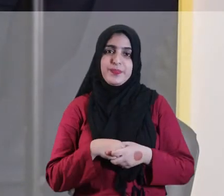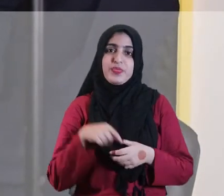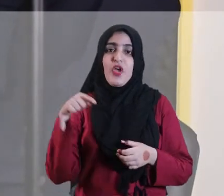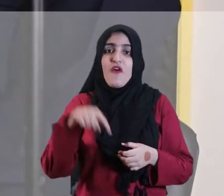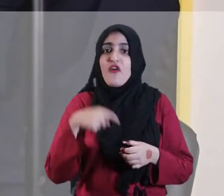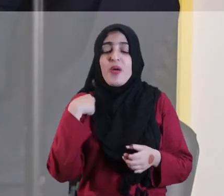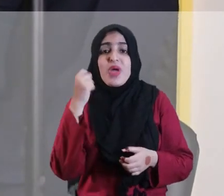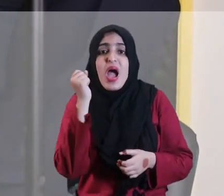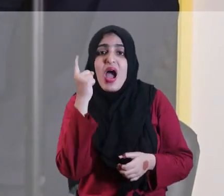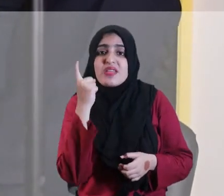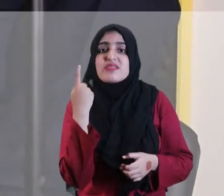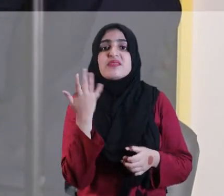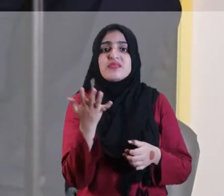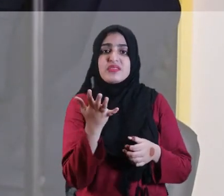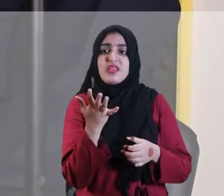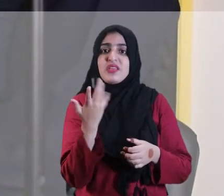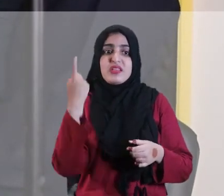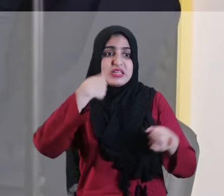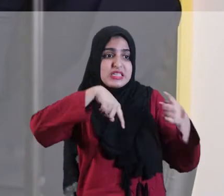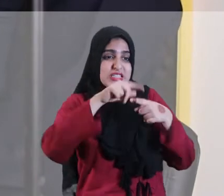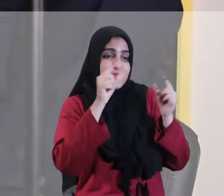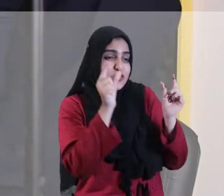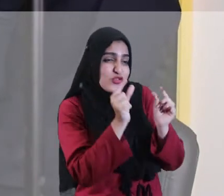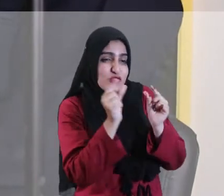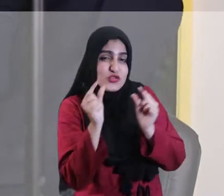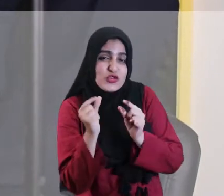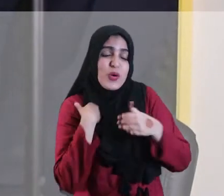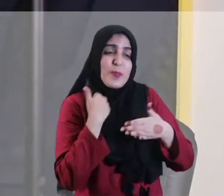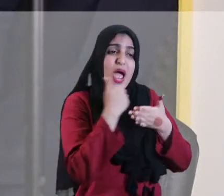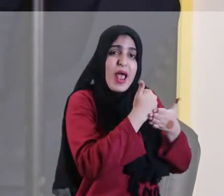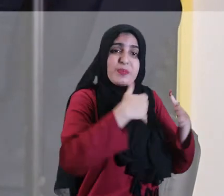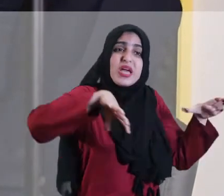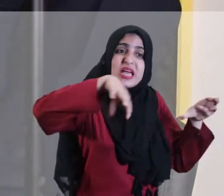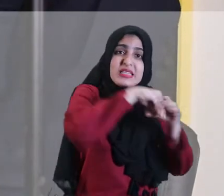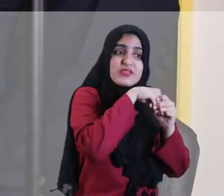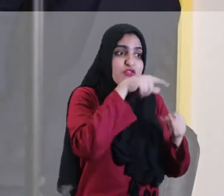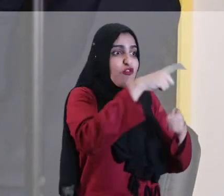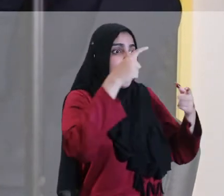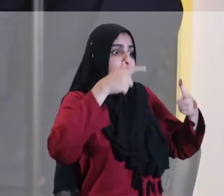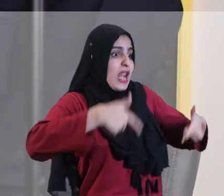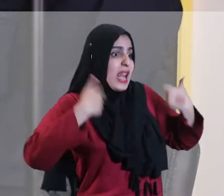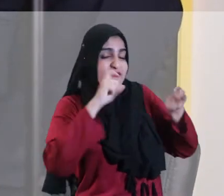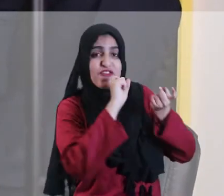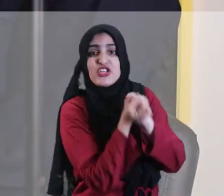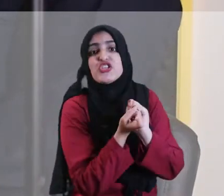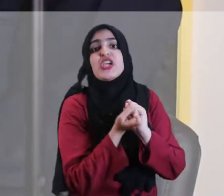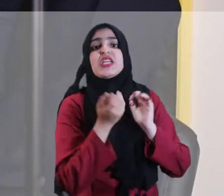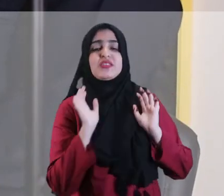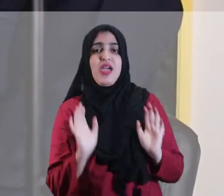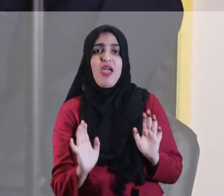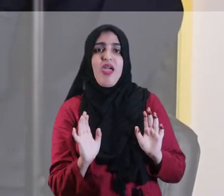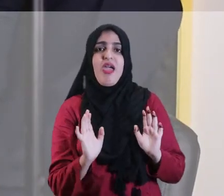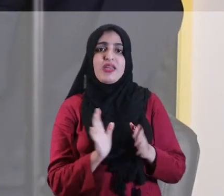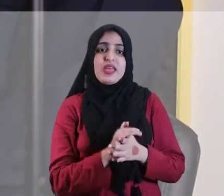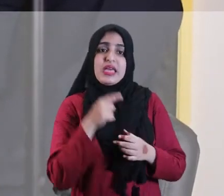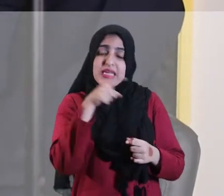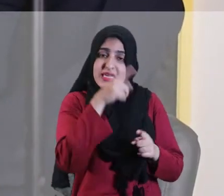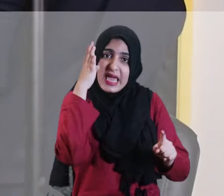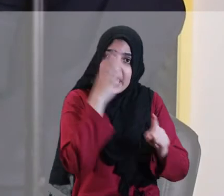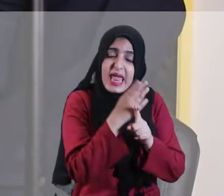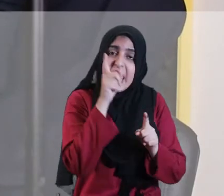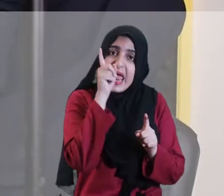लिटिल थिंग्स इन लाइफ यह नजरिया है